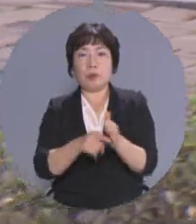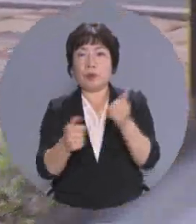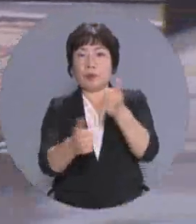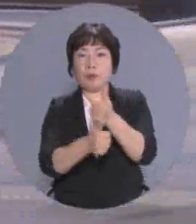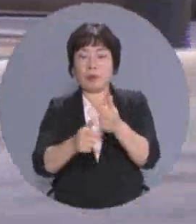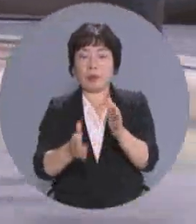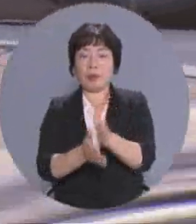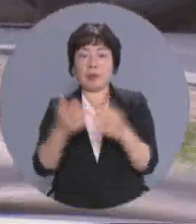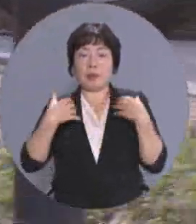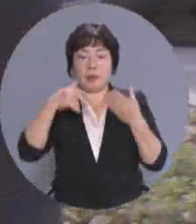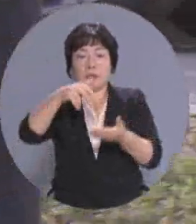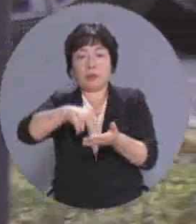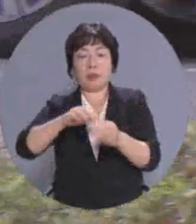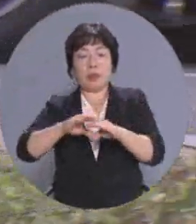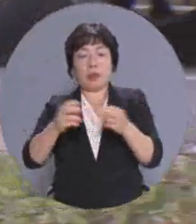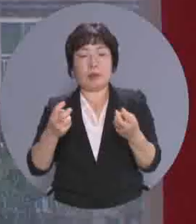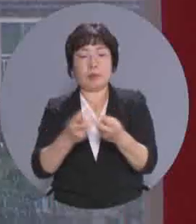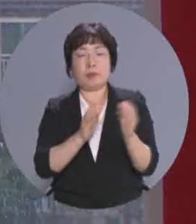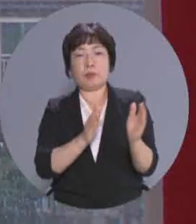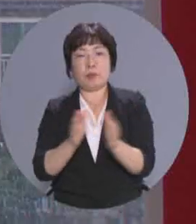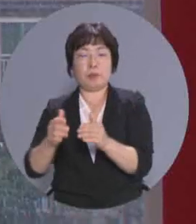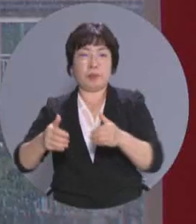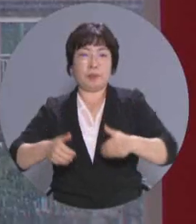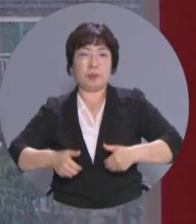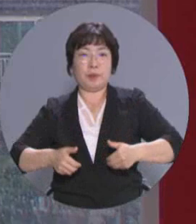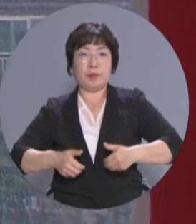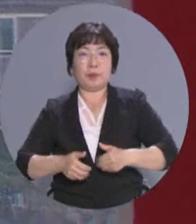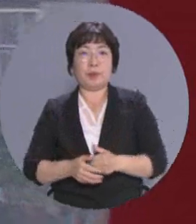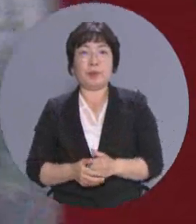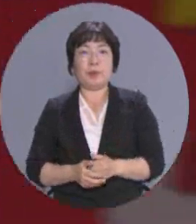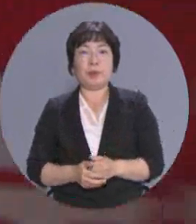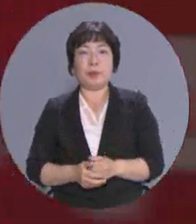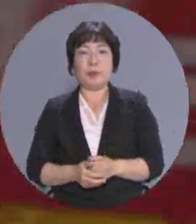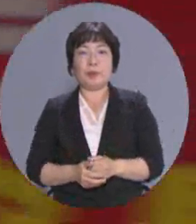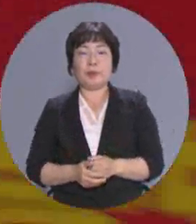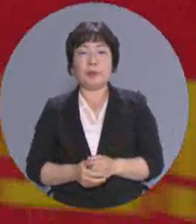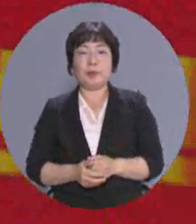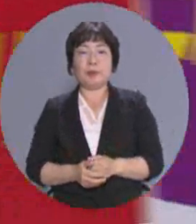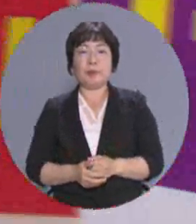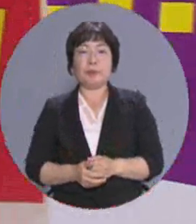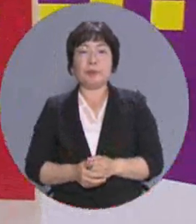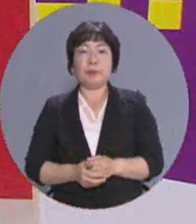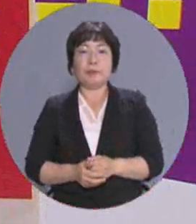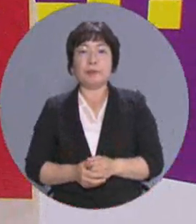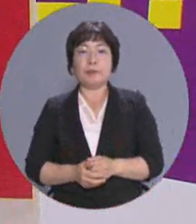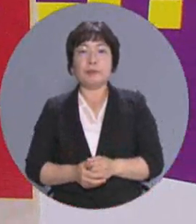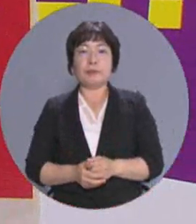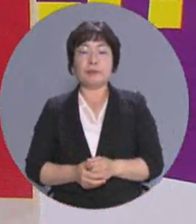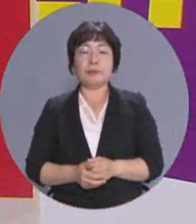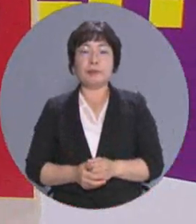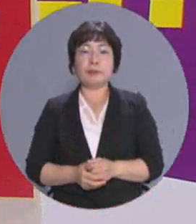지자체 차원의 대책 마련이 필요하다는 목소리도 나오고 있습니다. MBC 뉴스 김담비입니다.